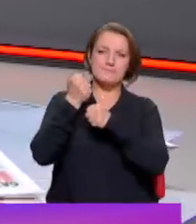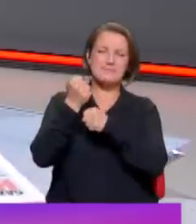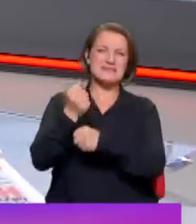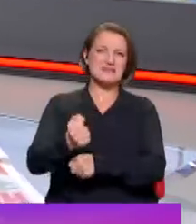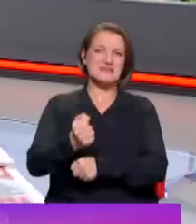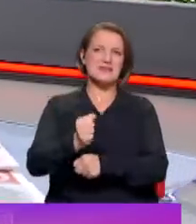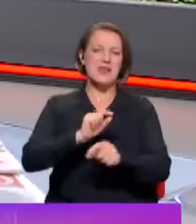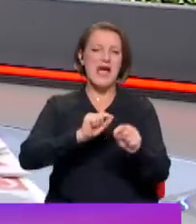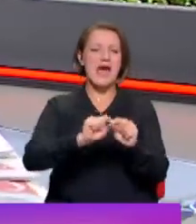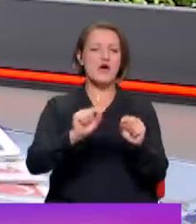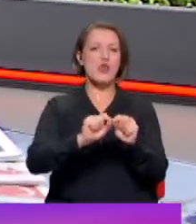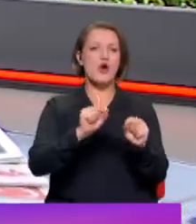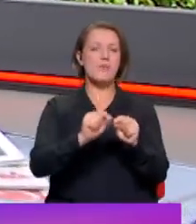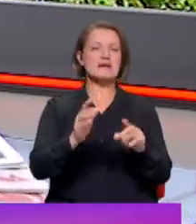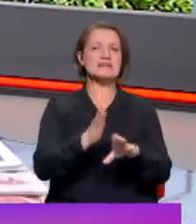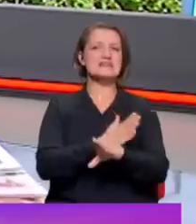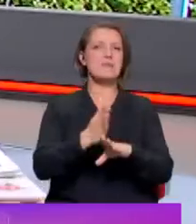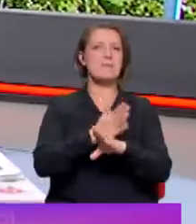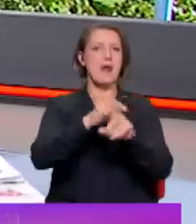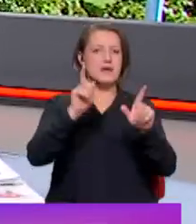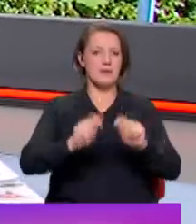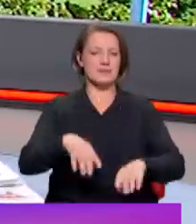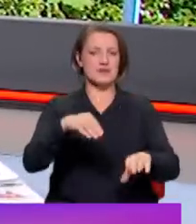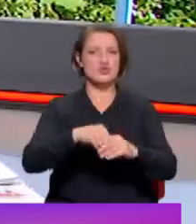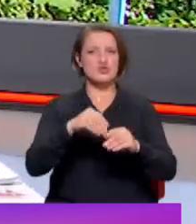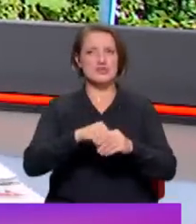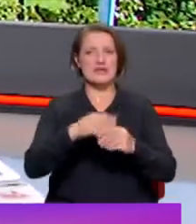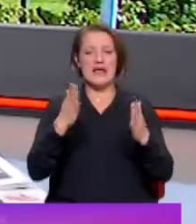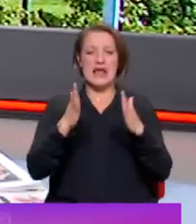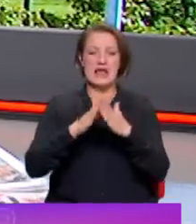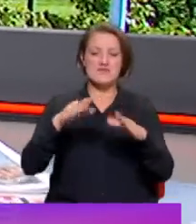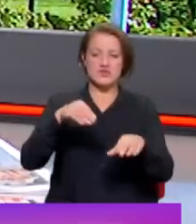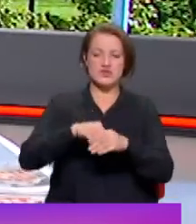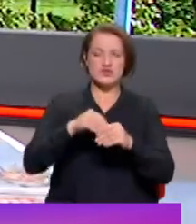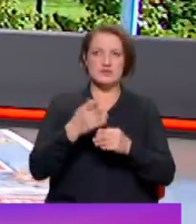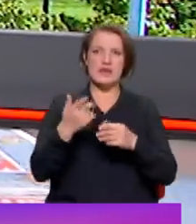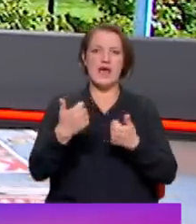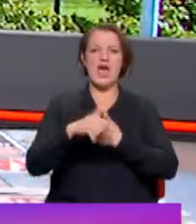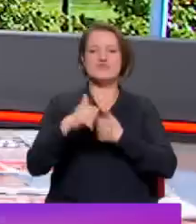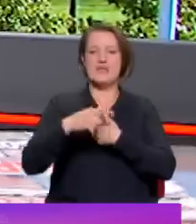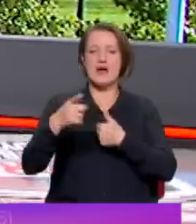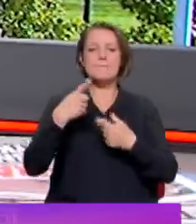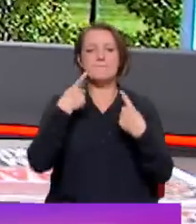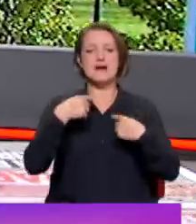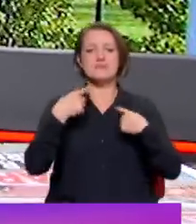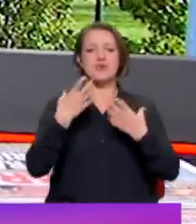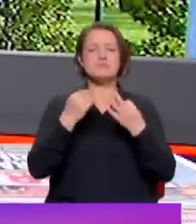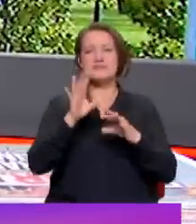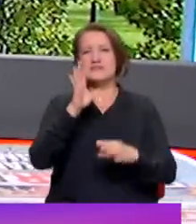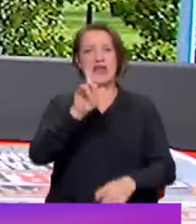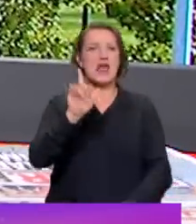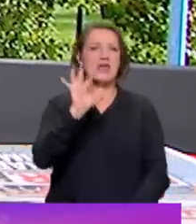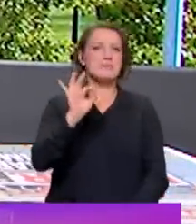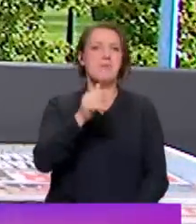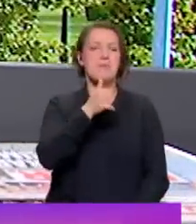tamamen ekonomik gerekçelerle sürdürdüğü için Hani evin içerisinde de çiftler arasında Bakımlı olması gereken kim